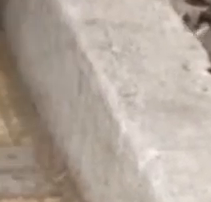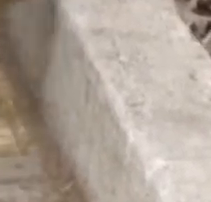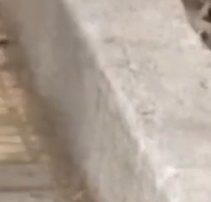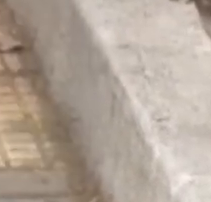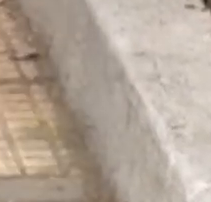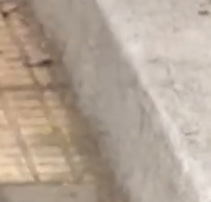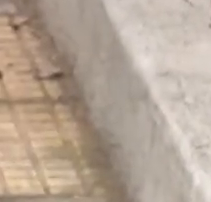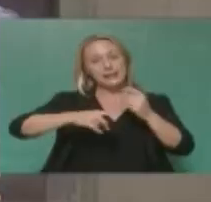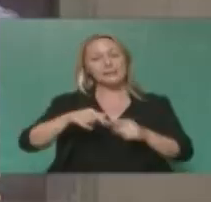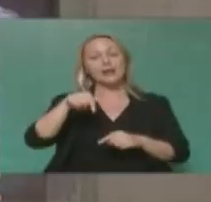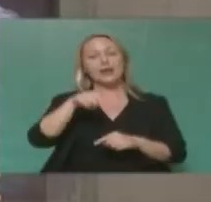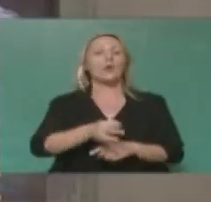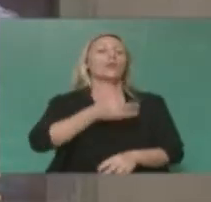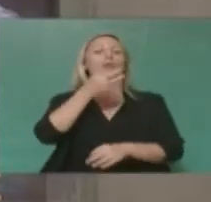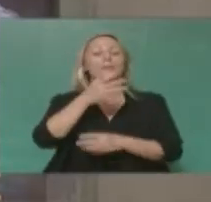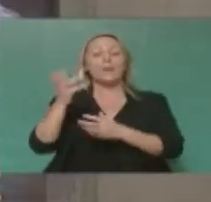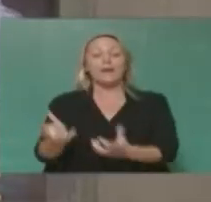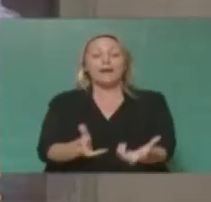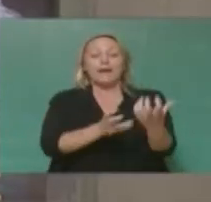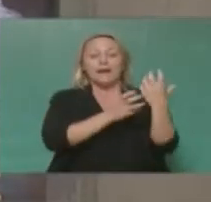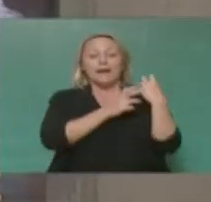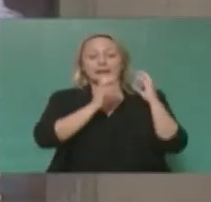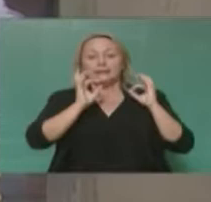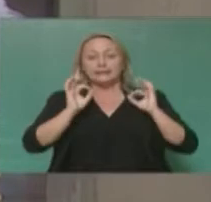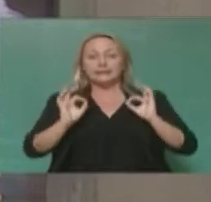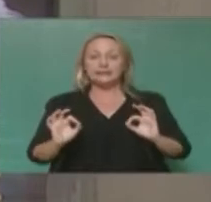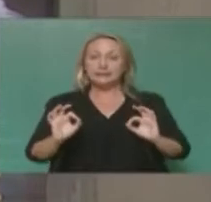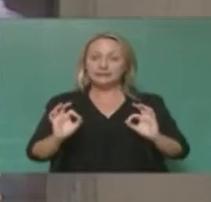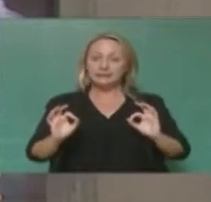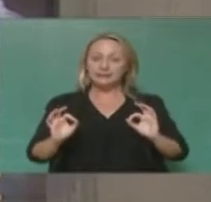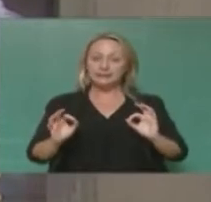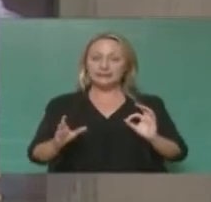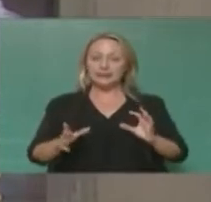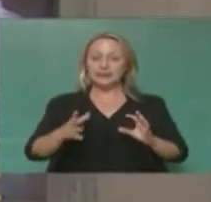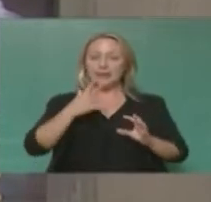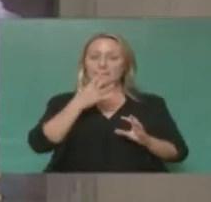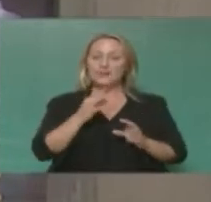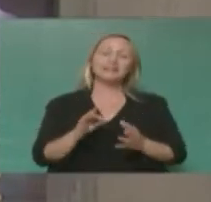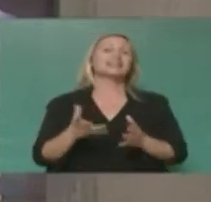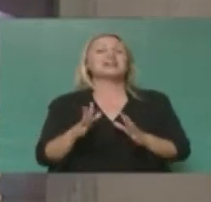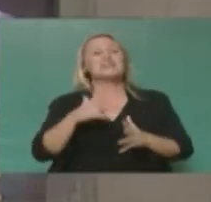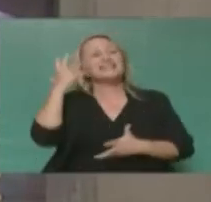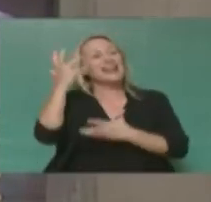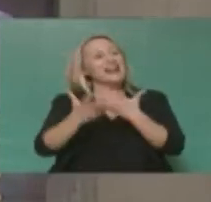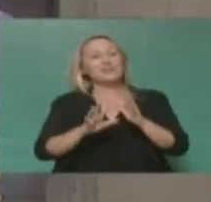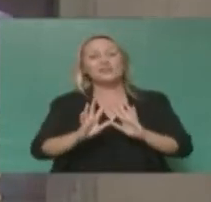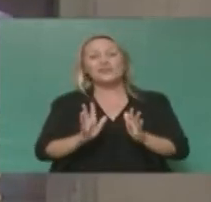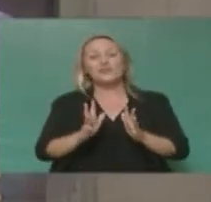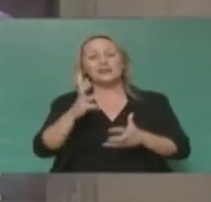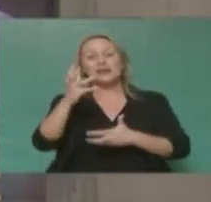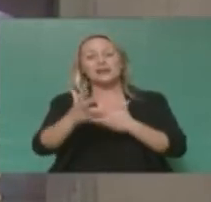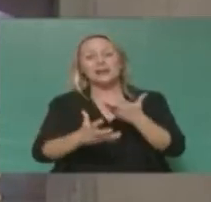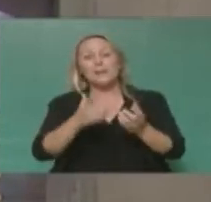Νίκος Ζεϊμπέκης. Παρέλαβα ένα μεγάλο, όχι χάος, δεν θα το πω χάος, ήταν